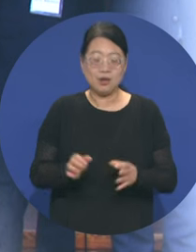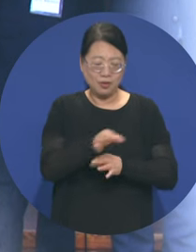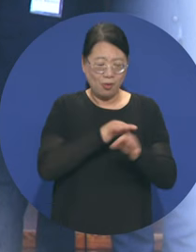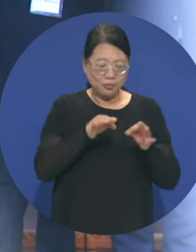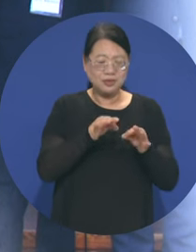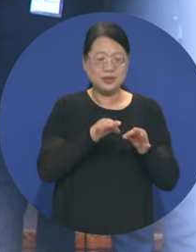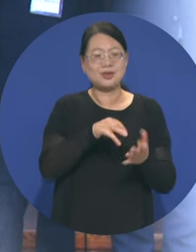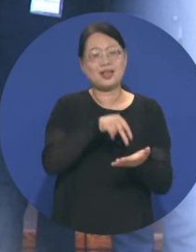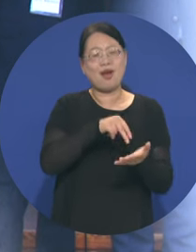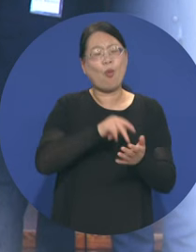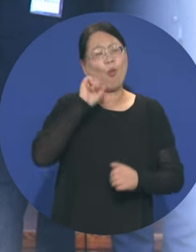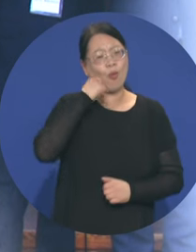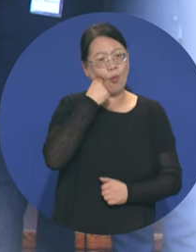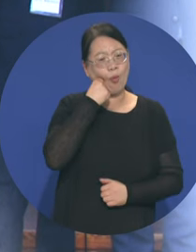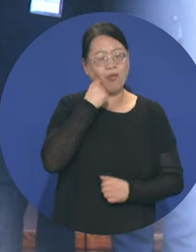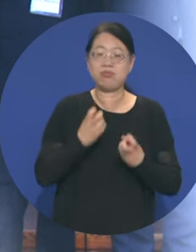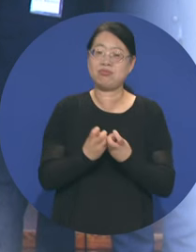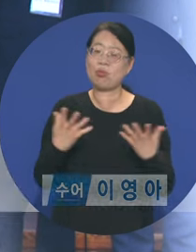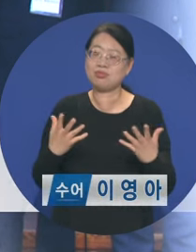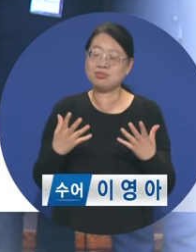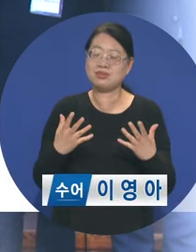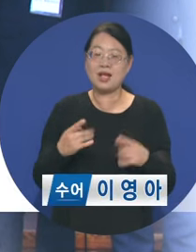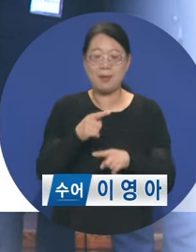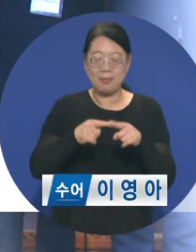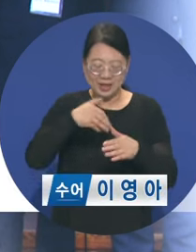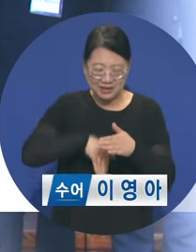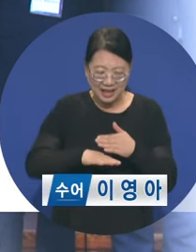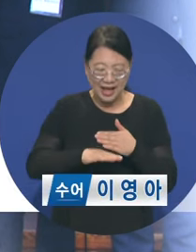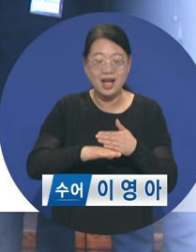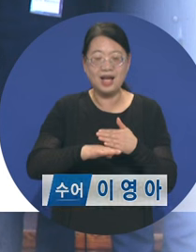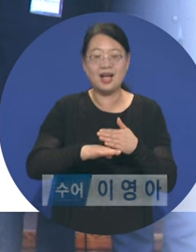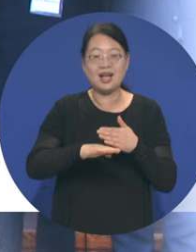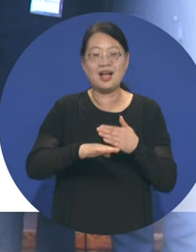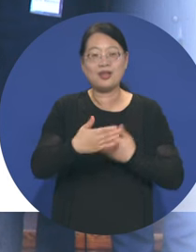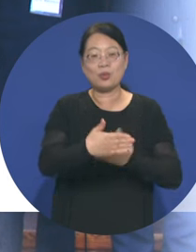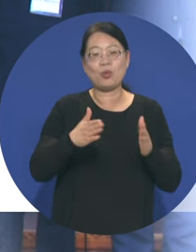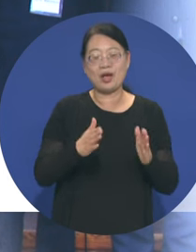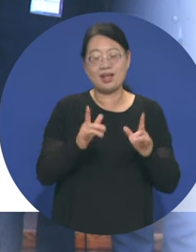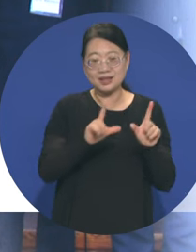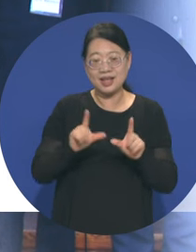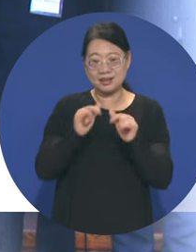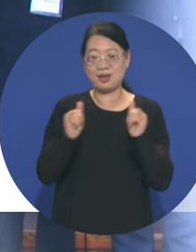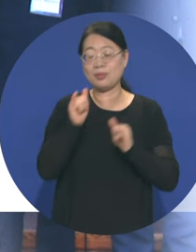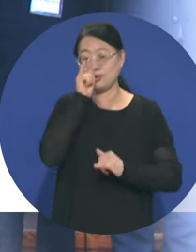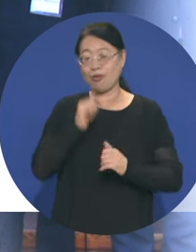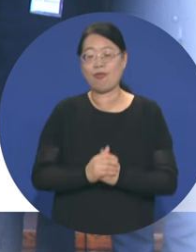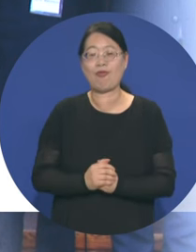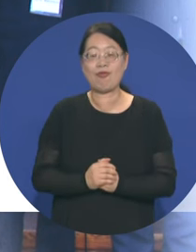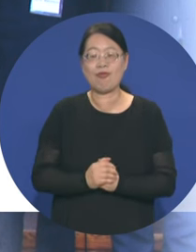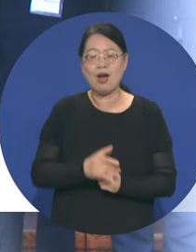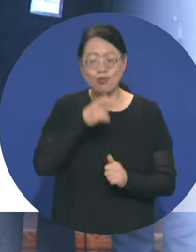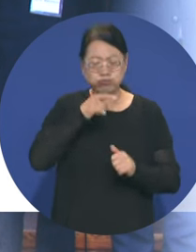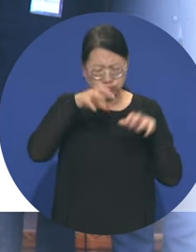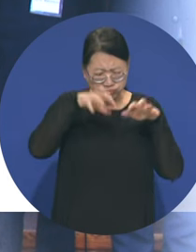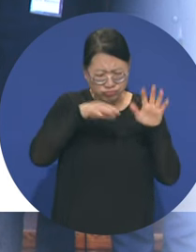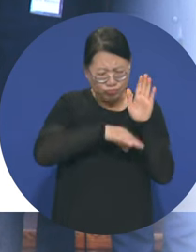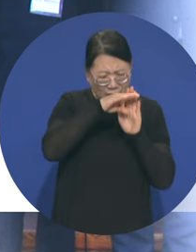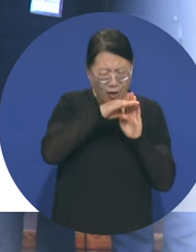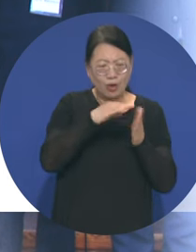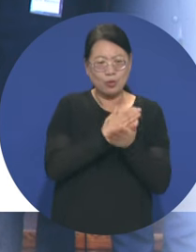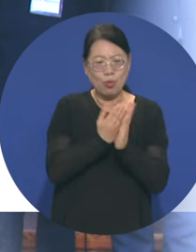경제적 상황 때문에 어쩔 수 없이 반자 주택에 거주하고 있는 사람들이 있습니다 하지만 침수나 각종